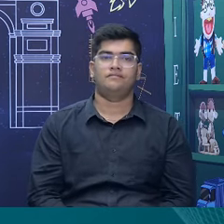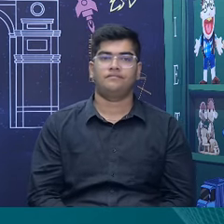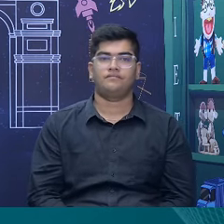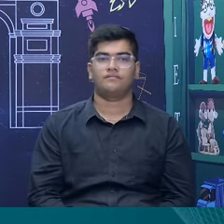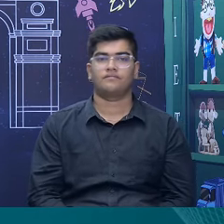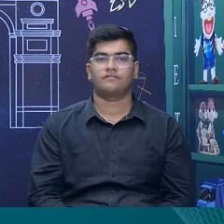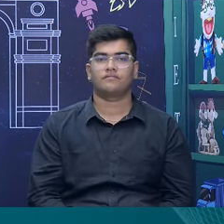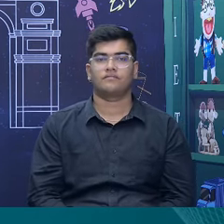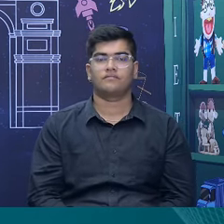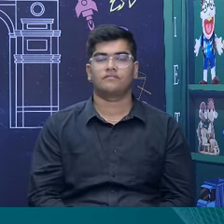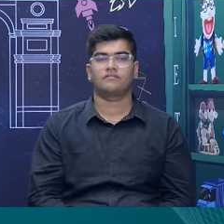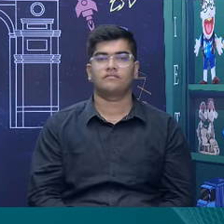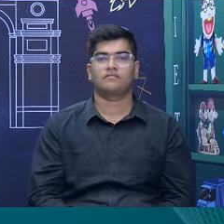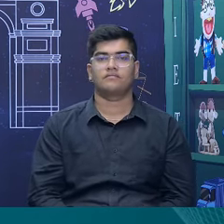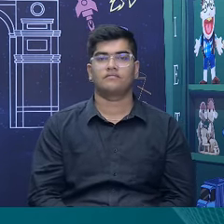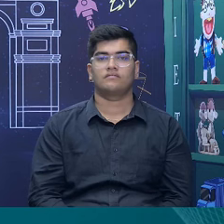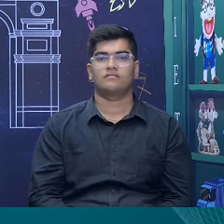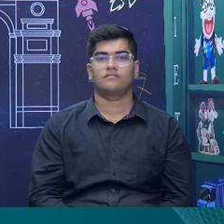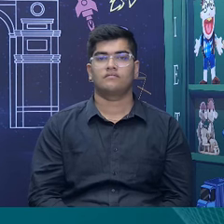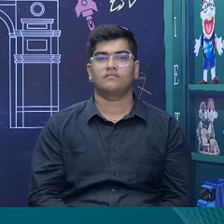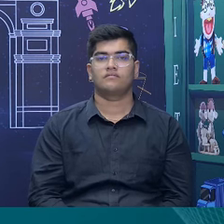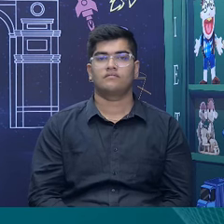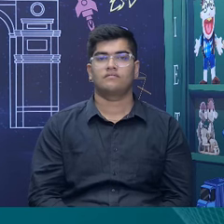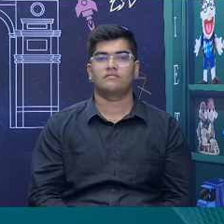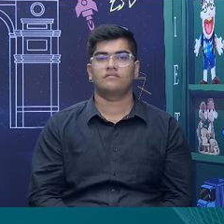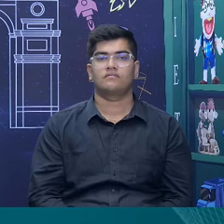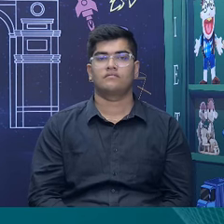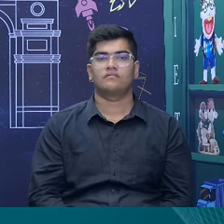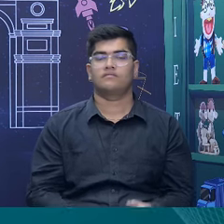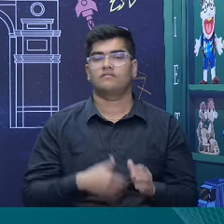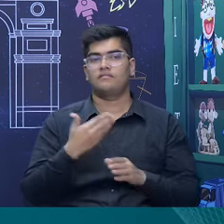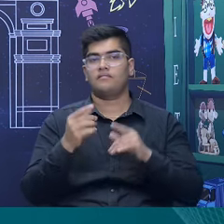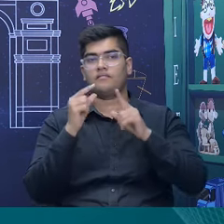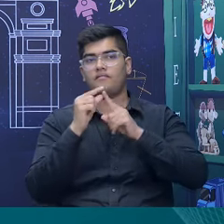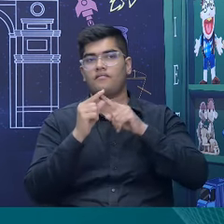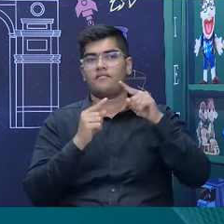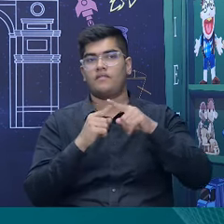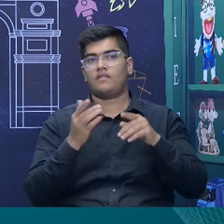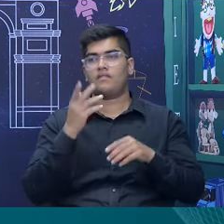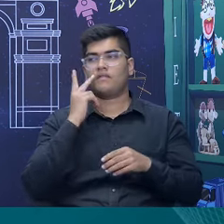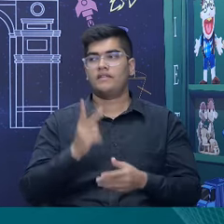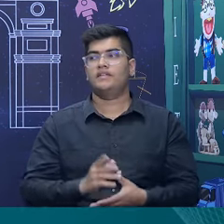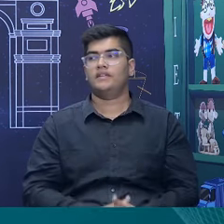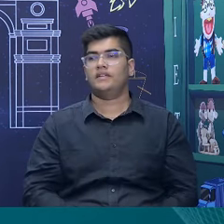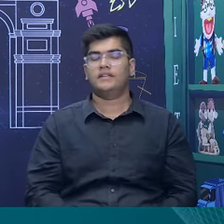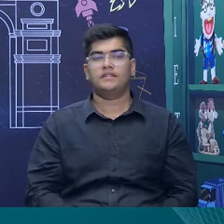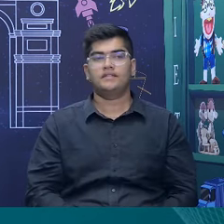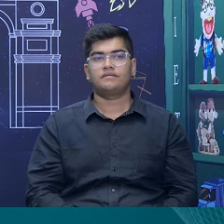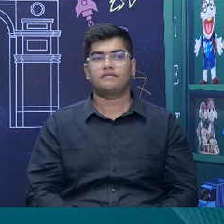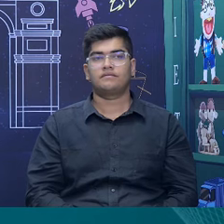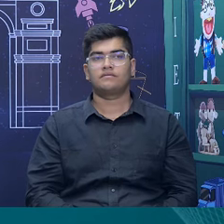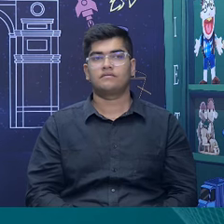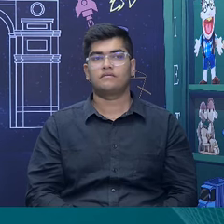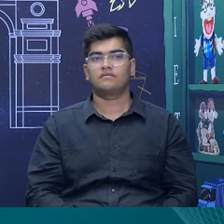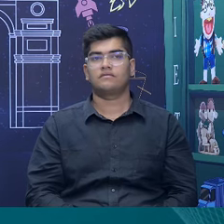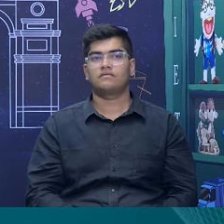का ट्रायंगल फॉर्म हुआ सो स्क्रीन पर देखेंगे स्क्रीन पर लिखा है ऑल